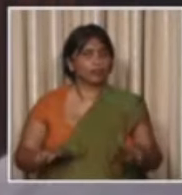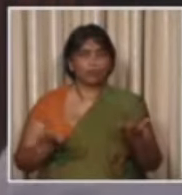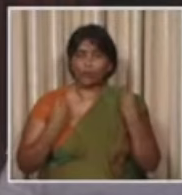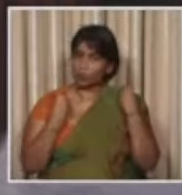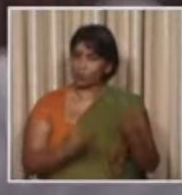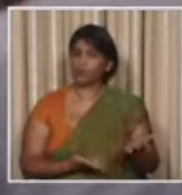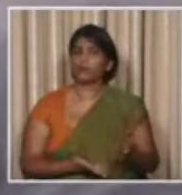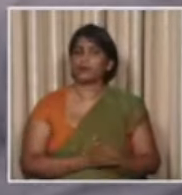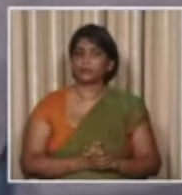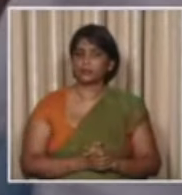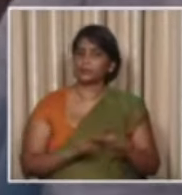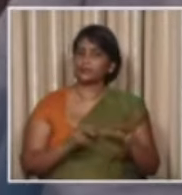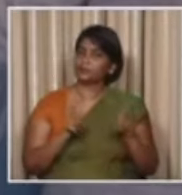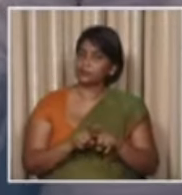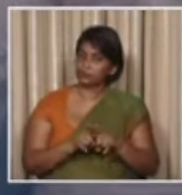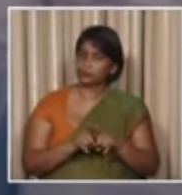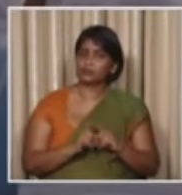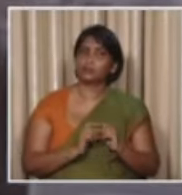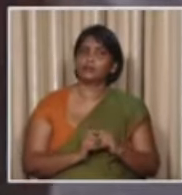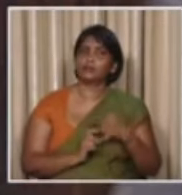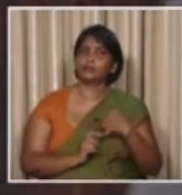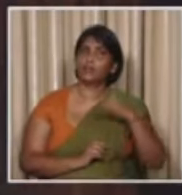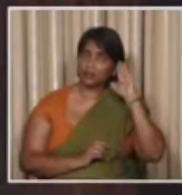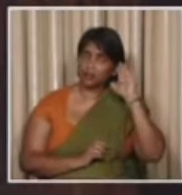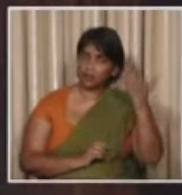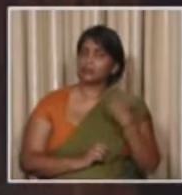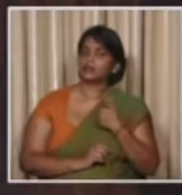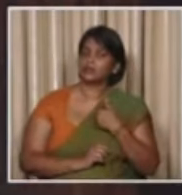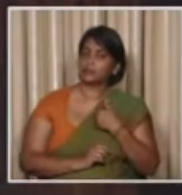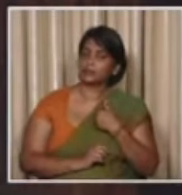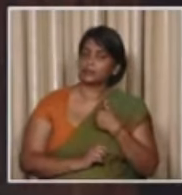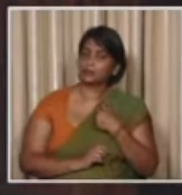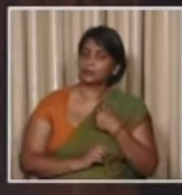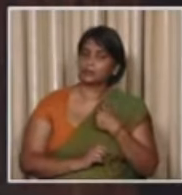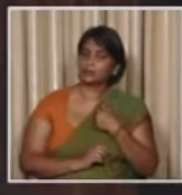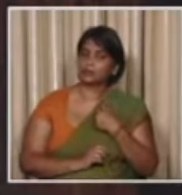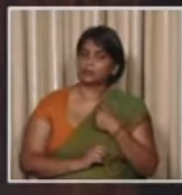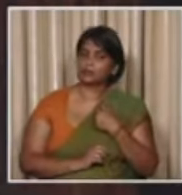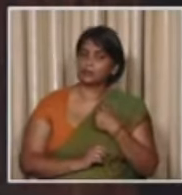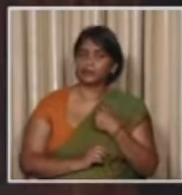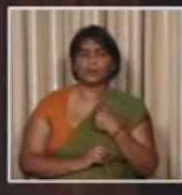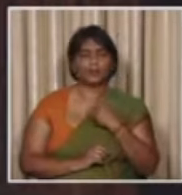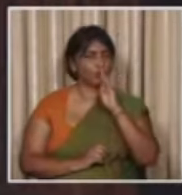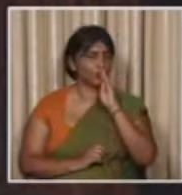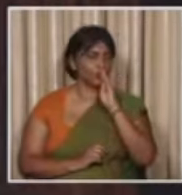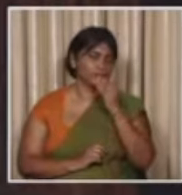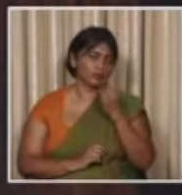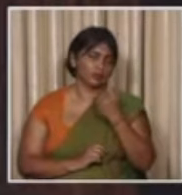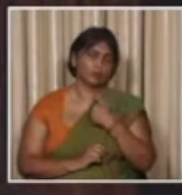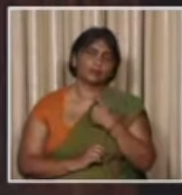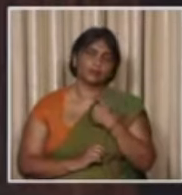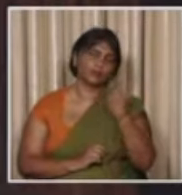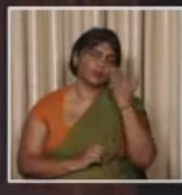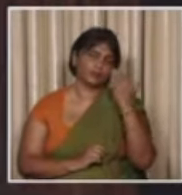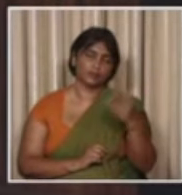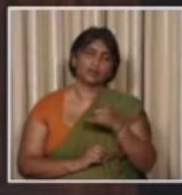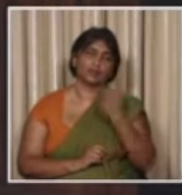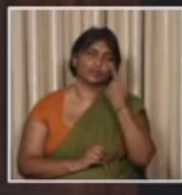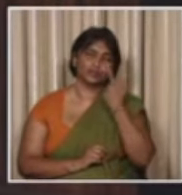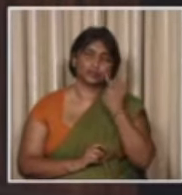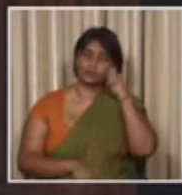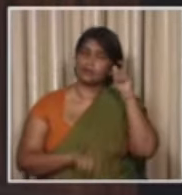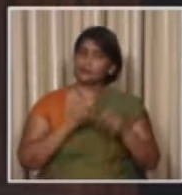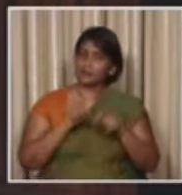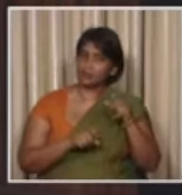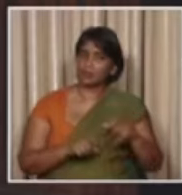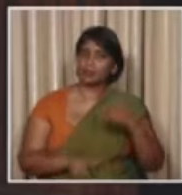අපරාධයක්. ඒ වගේම විශේෂයෙන්ම අපිට මේ සාමාන්‍යයෙන් අපි දැන් බලනකොට මේ අහිංසක මිනිස්සු